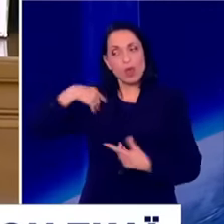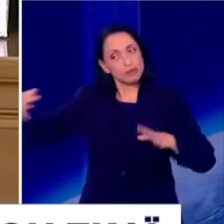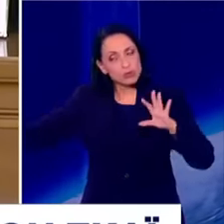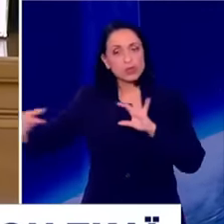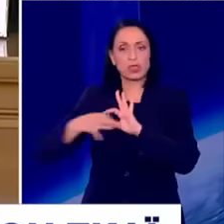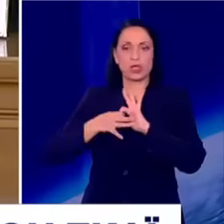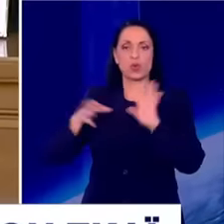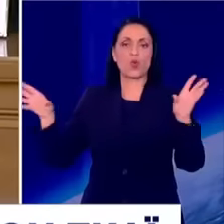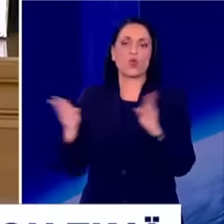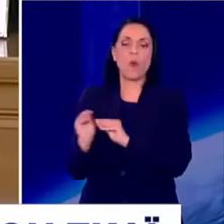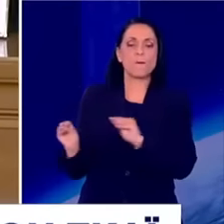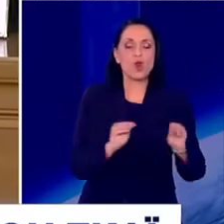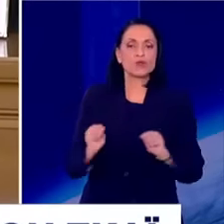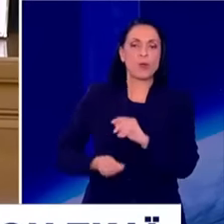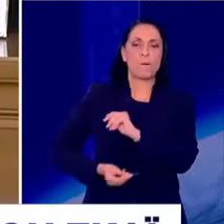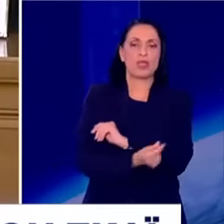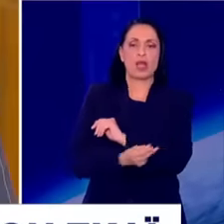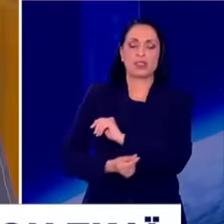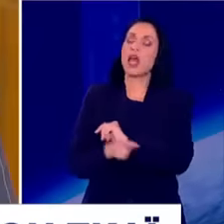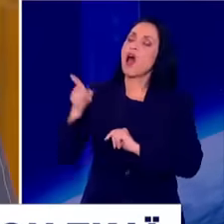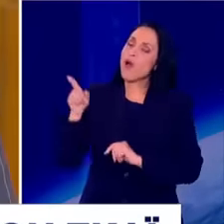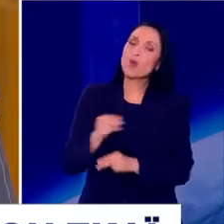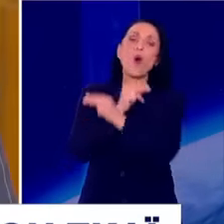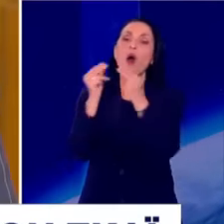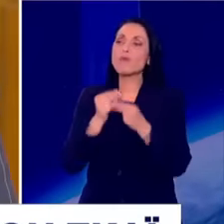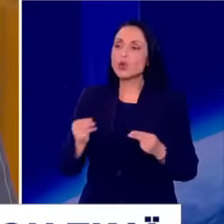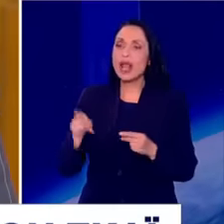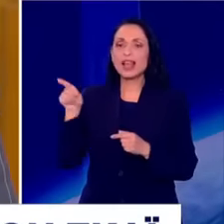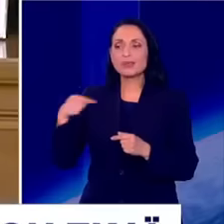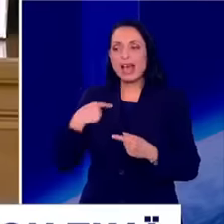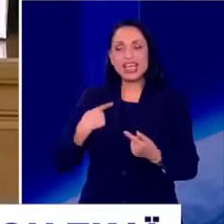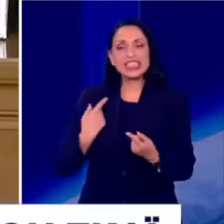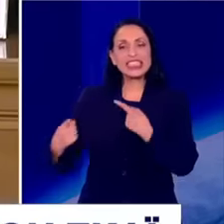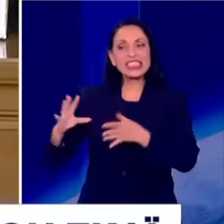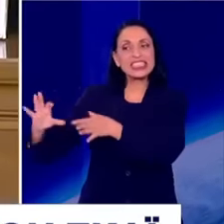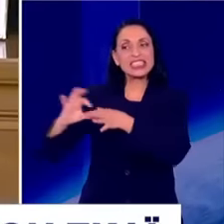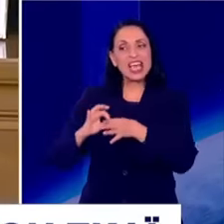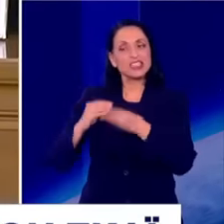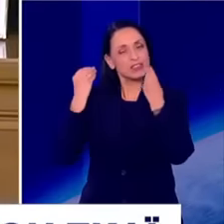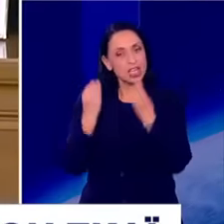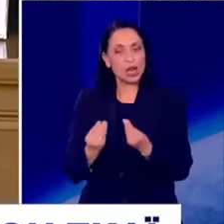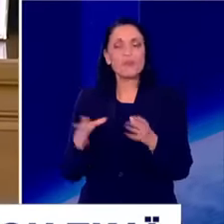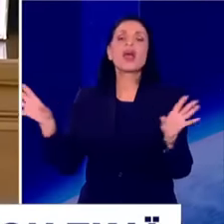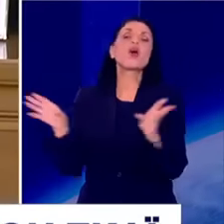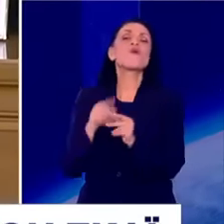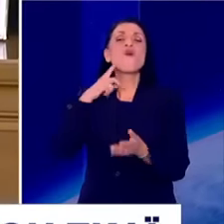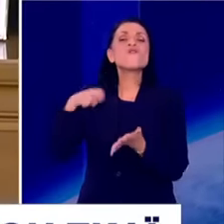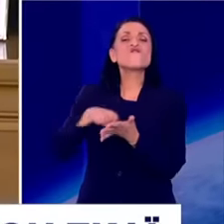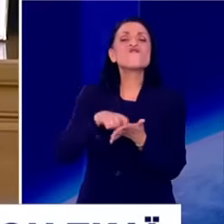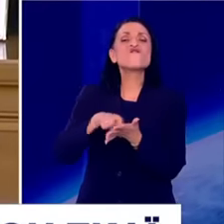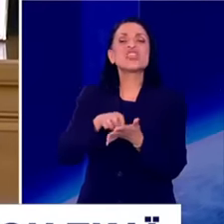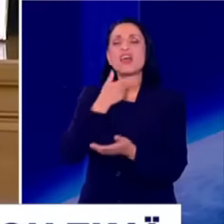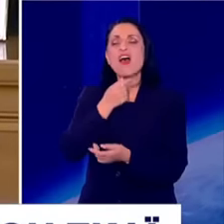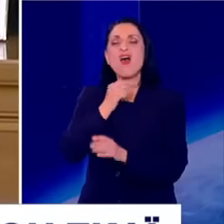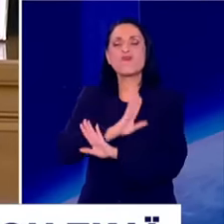Και αυτό είναι κάτι το οποίο είναι αποτέλεσμα της βελτίωσης των σχέσεών μας. Το ζήτημα της διευκόλυνσης της βίζας για τα νησιά. Πολύ